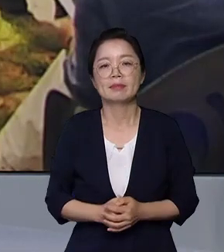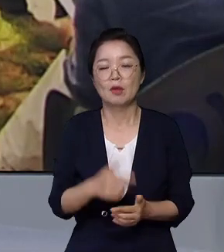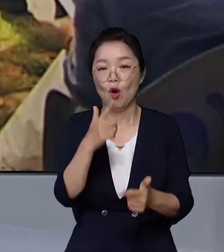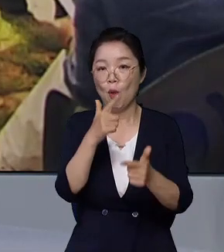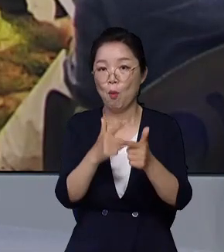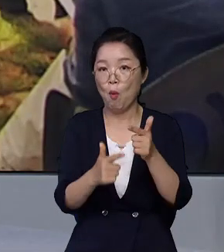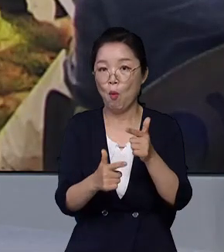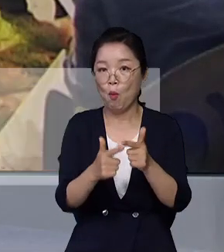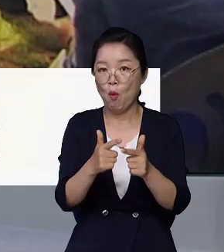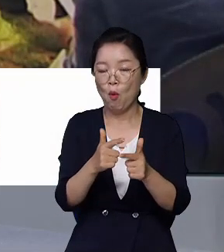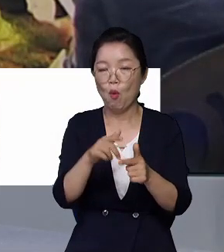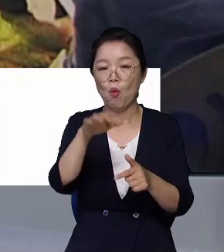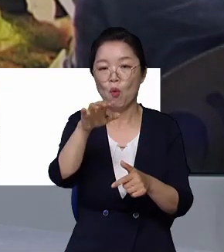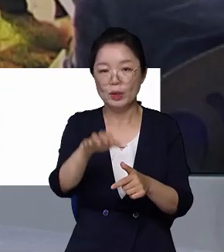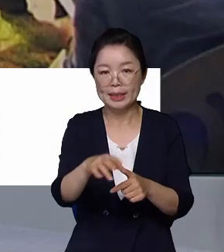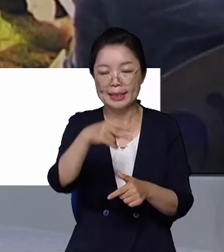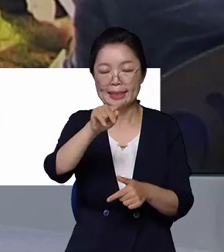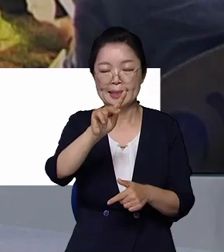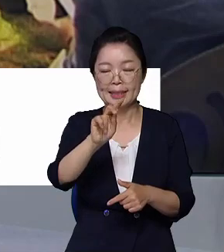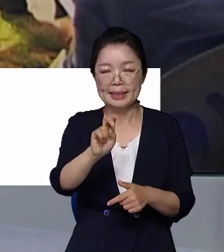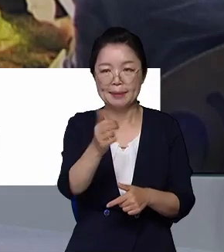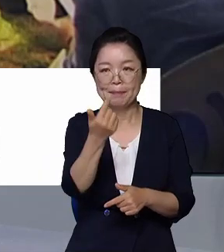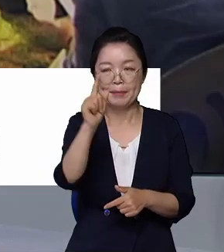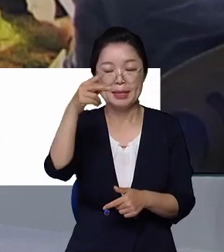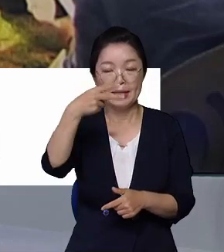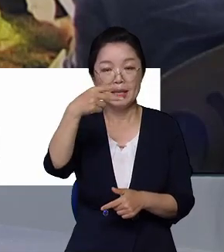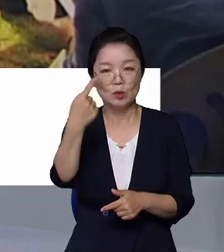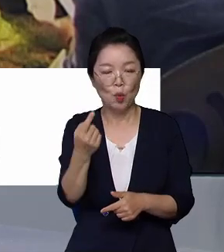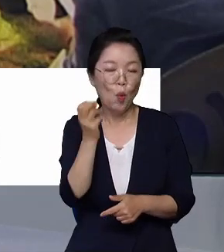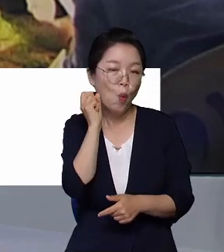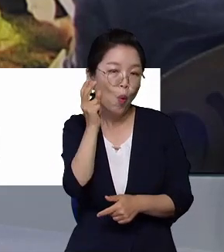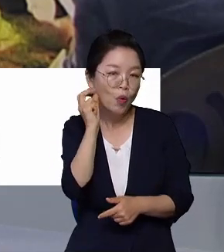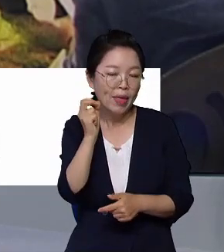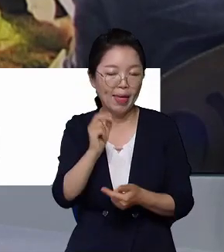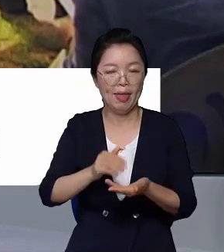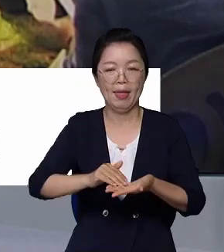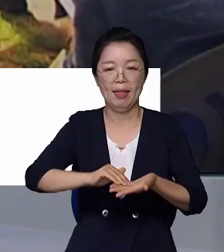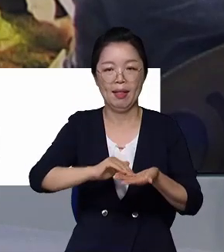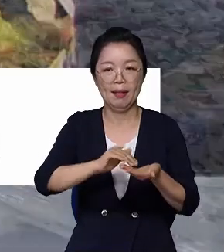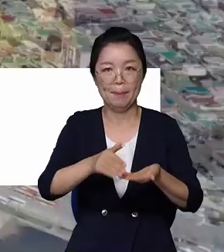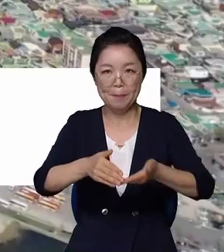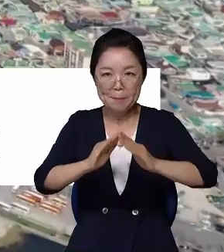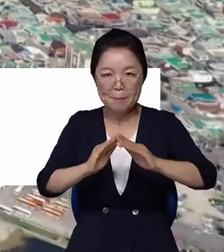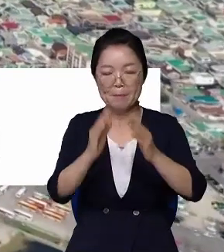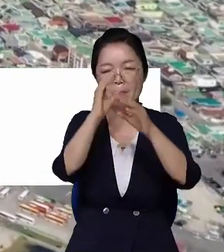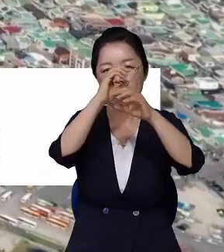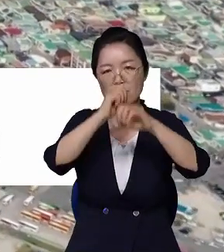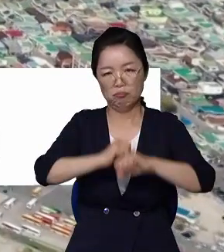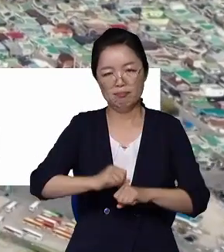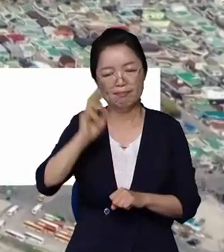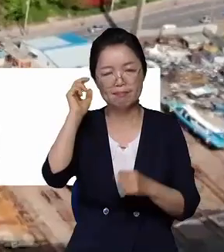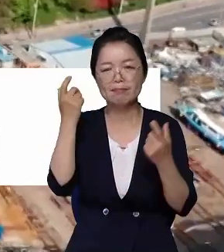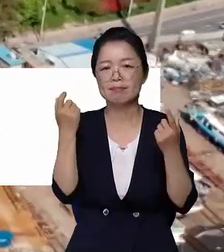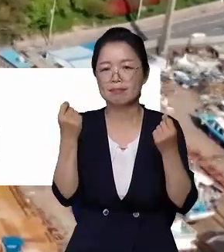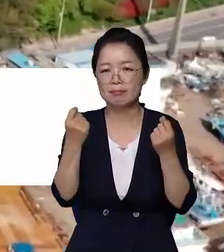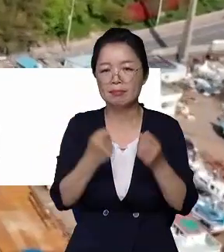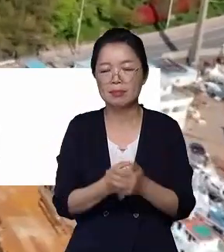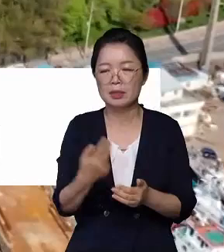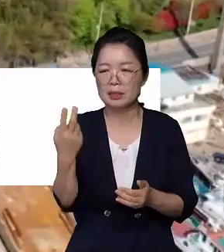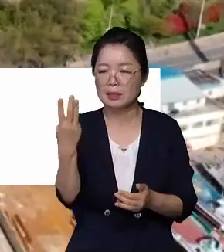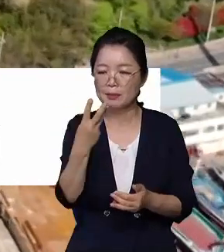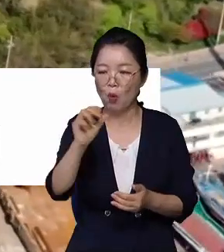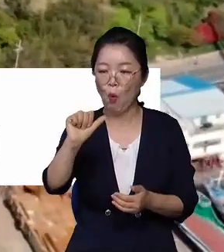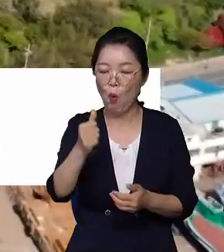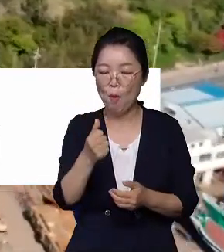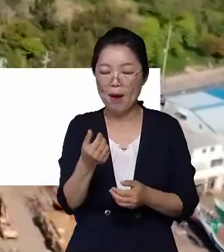목포시 삼학도에 건립이 추진되고 있는 5성급 호텔이 무산될 것으로 보입니다. 삼학도 일원에 3,500억 원을